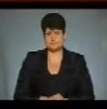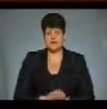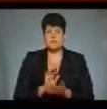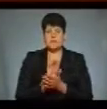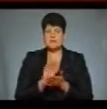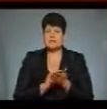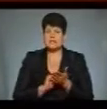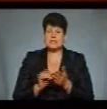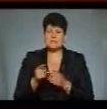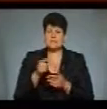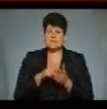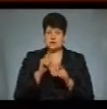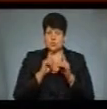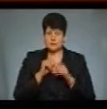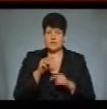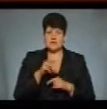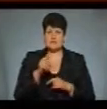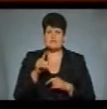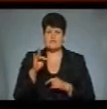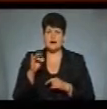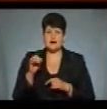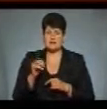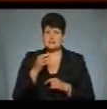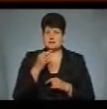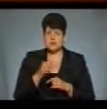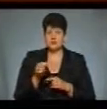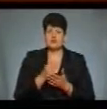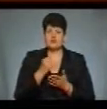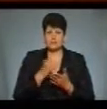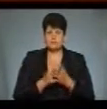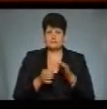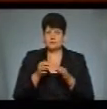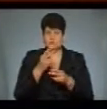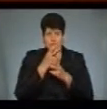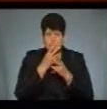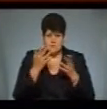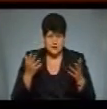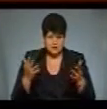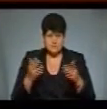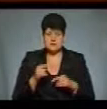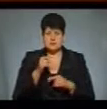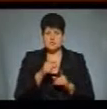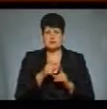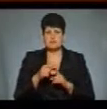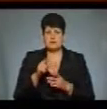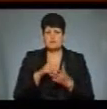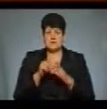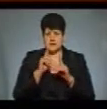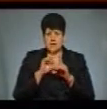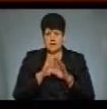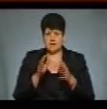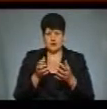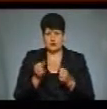Прес-секретар Тернопільської міськради Мар'яна Зварич повідомила, що ухвалу суду не бачила. За її словами, у міській раді не